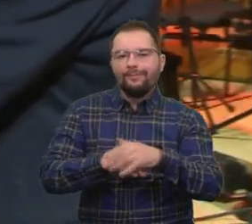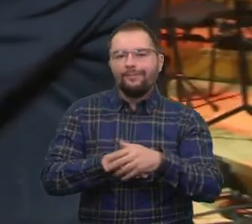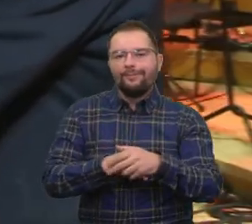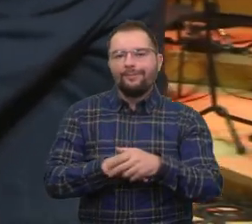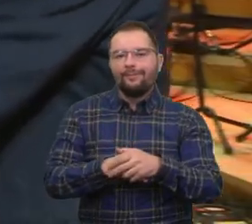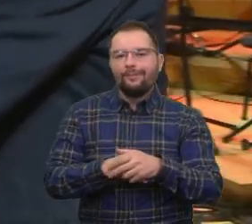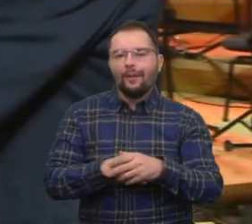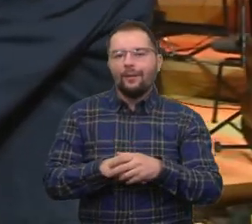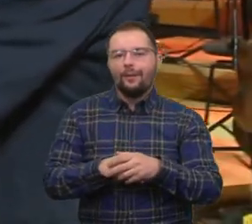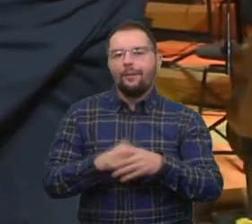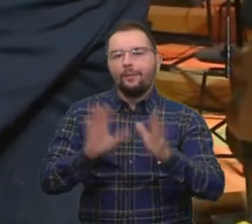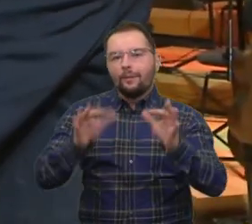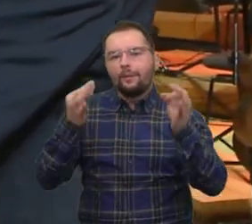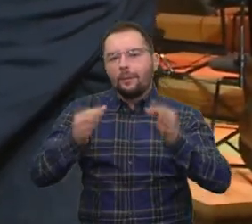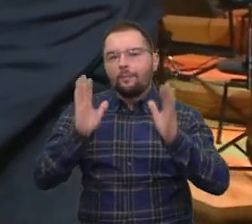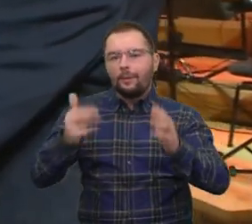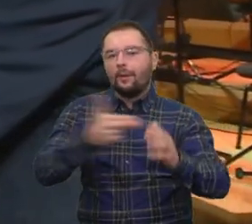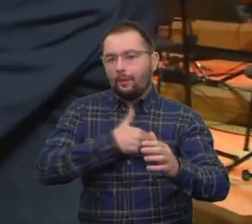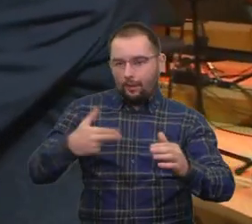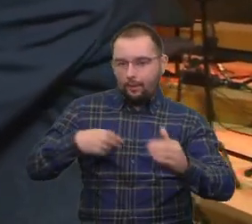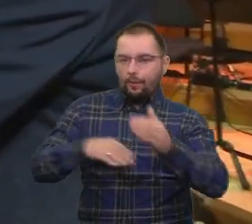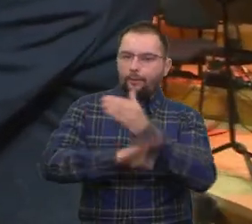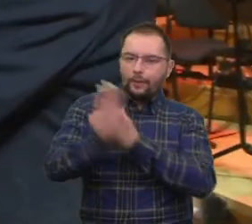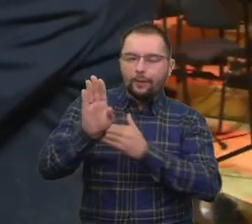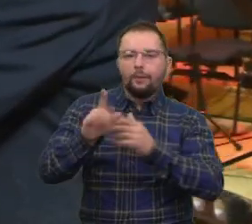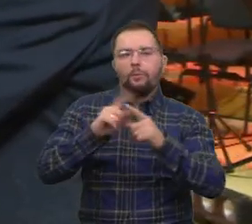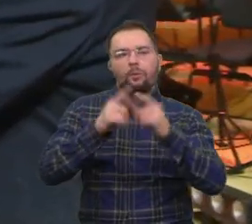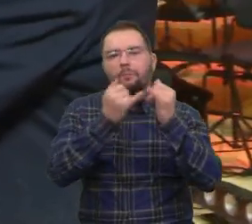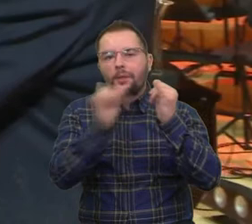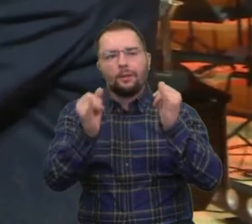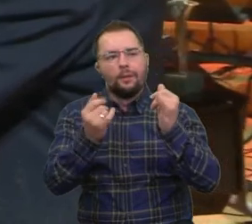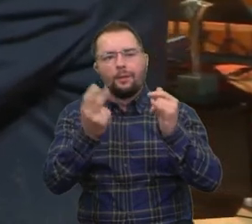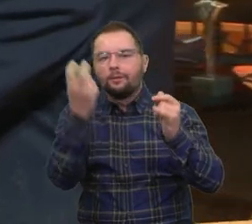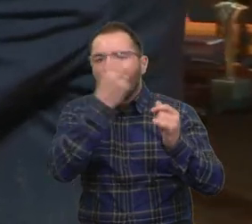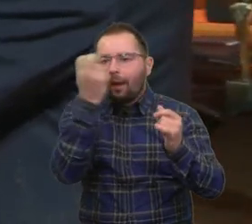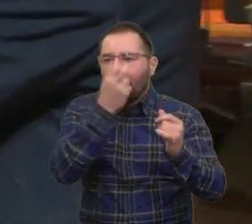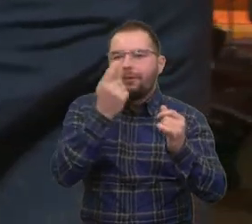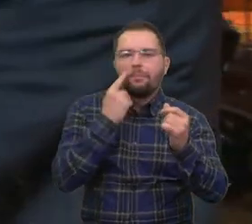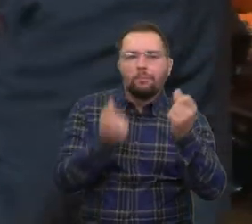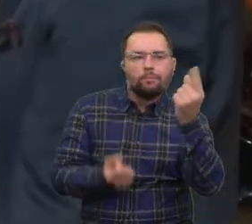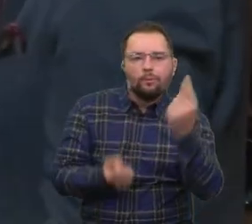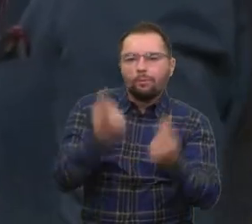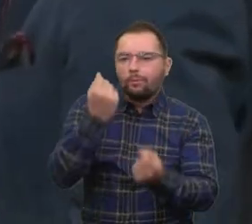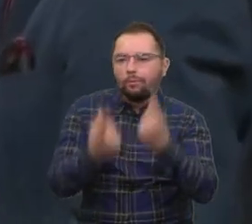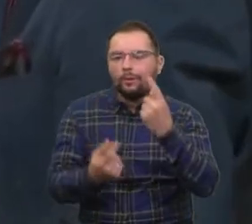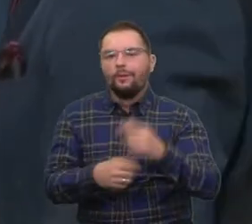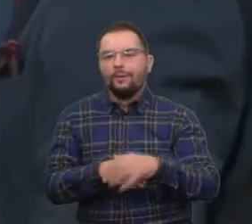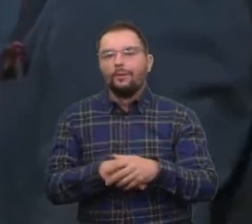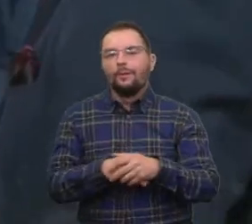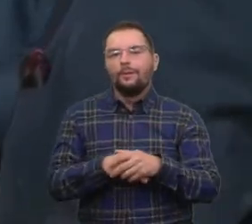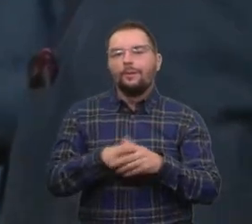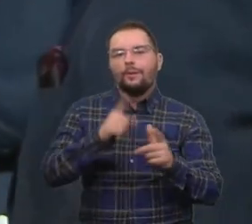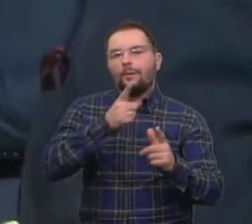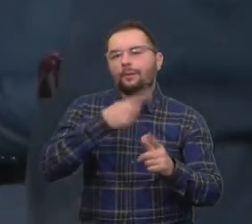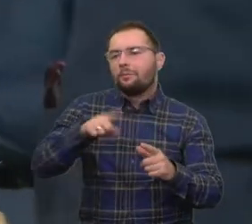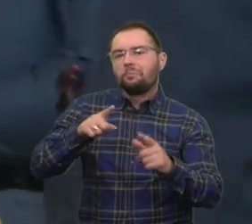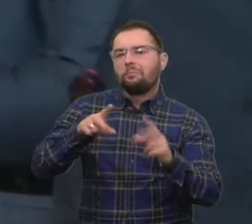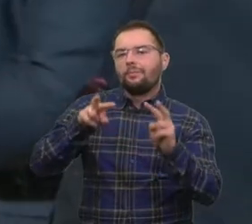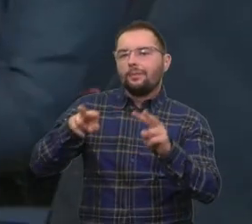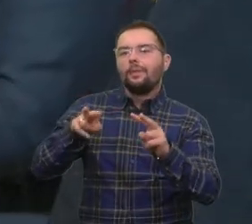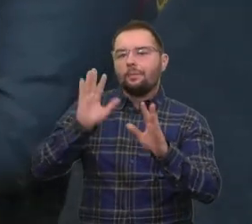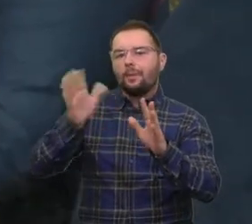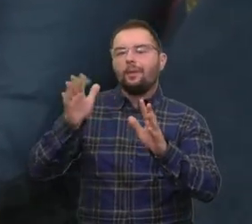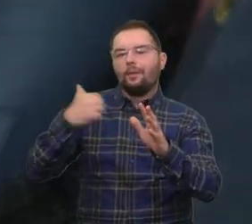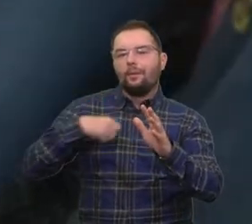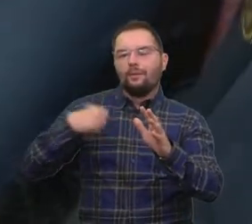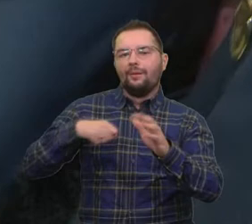który dzisiaj dla nas także wystąpi, ale w takiej nietypowej odsłonie. Ja myślę, że to też jest coś niezwykłego, co właśnie na naszej scenie w Nosprze się pojawi